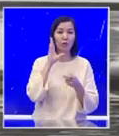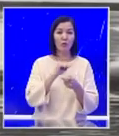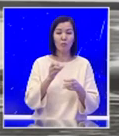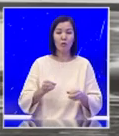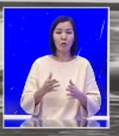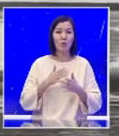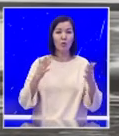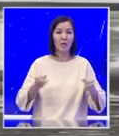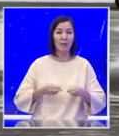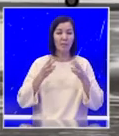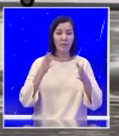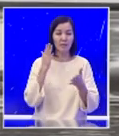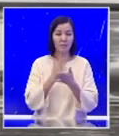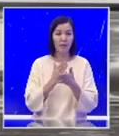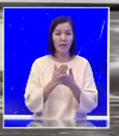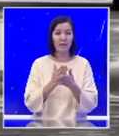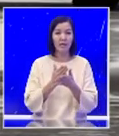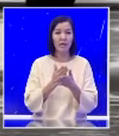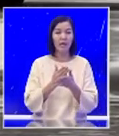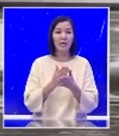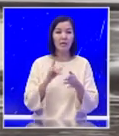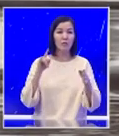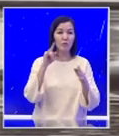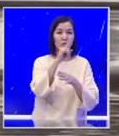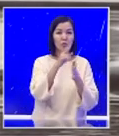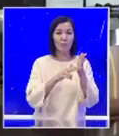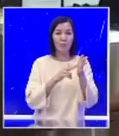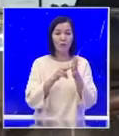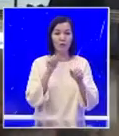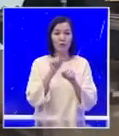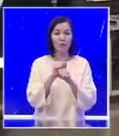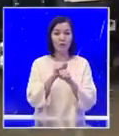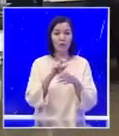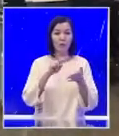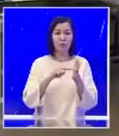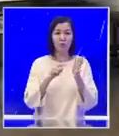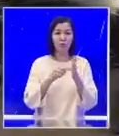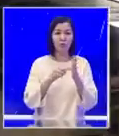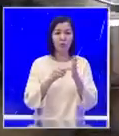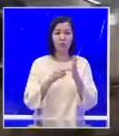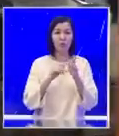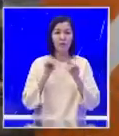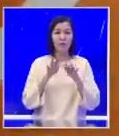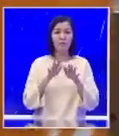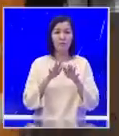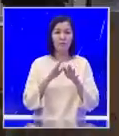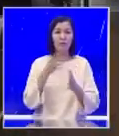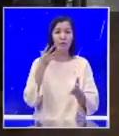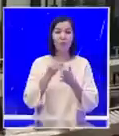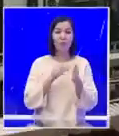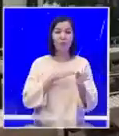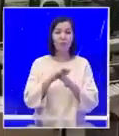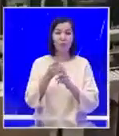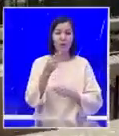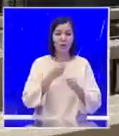қауіп бар. Сондықтан бірқатар сыртқы рейстер қысқартылып отыр. Жоспарланған демалыс пен іссапарыңыздан бас тартсаңыз, төлем толық қайтарылады.